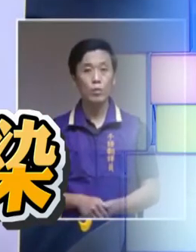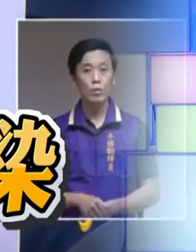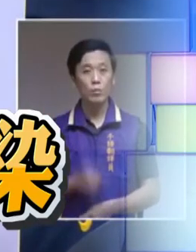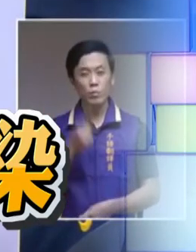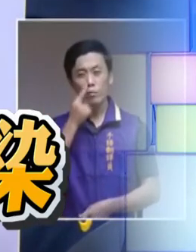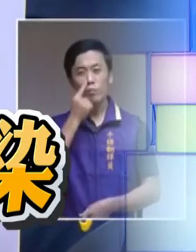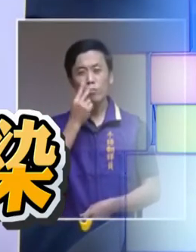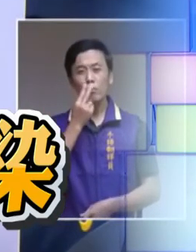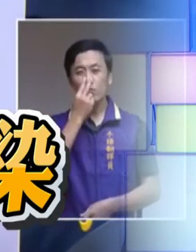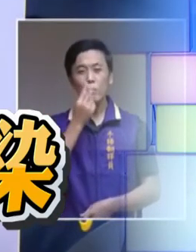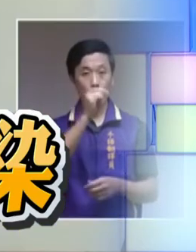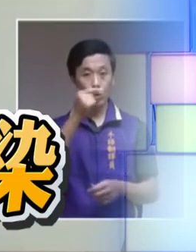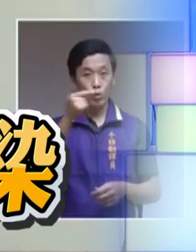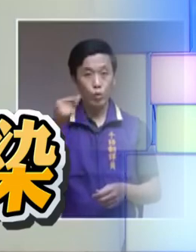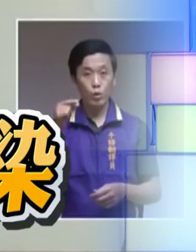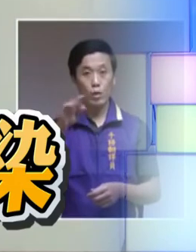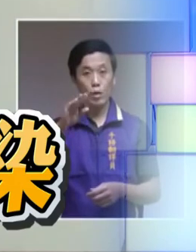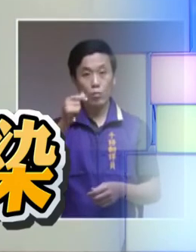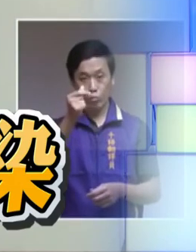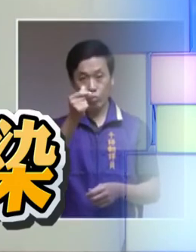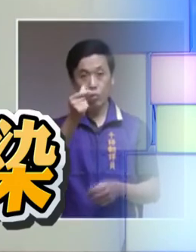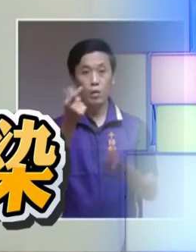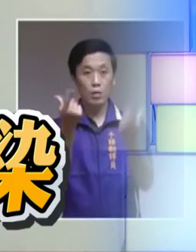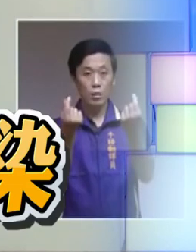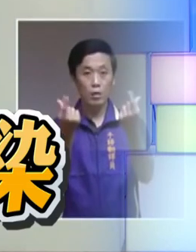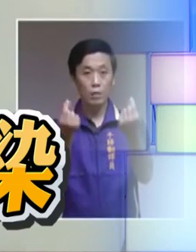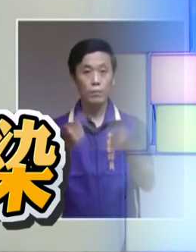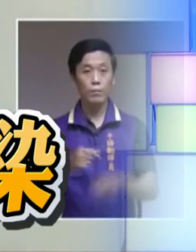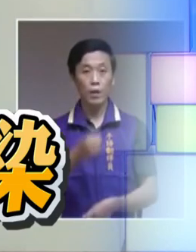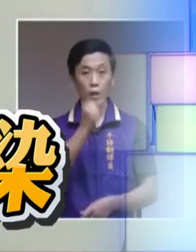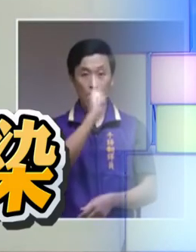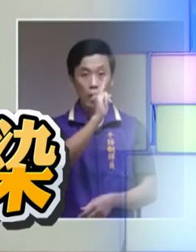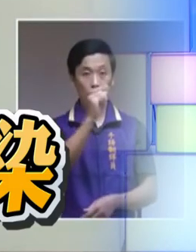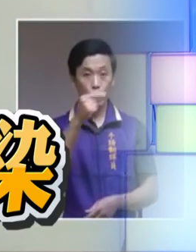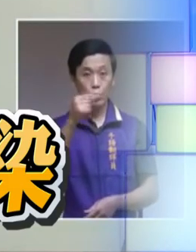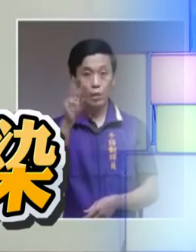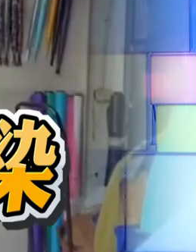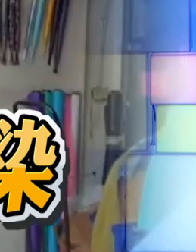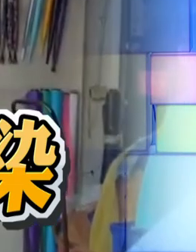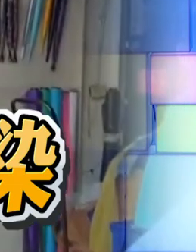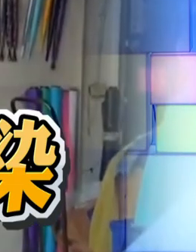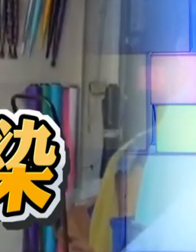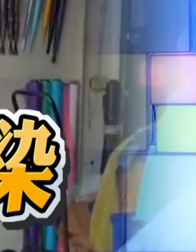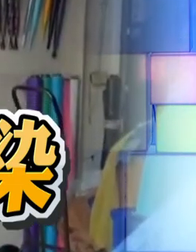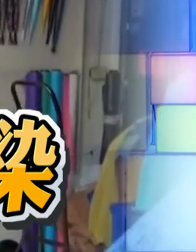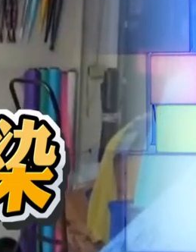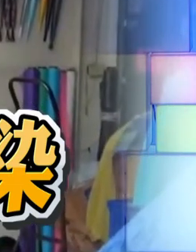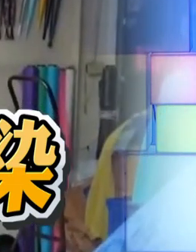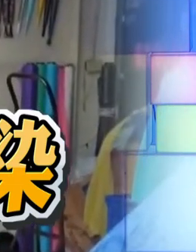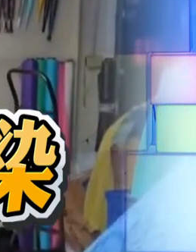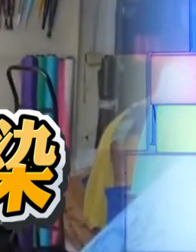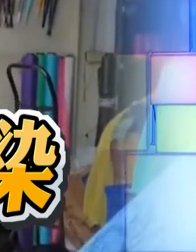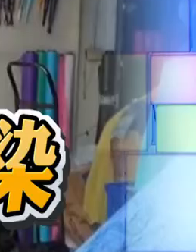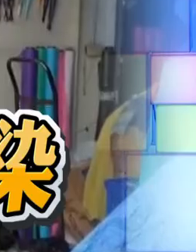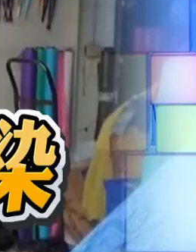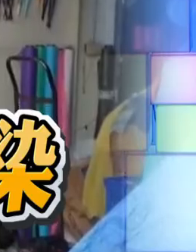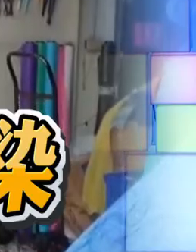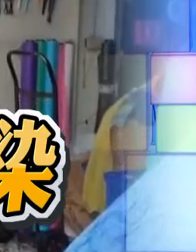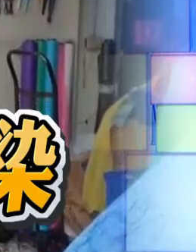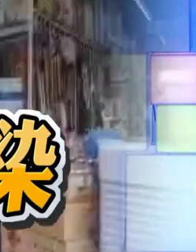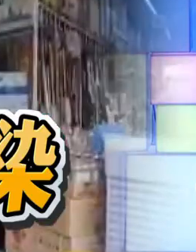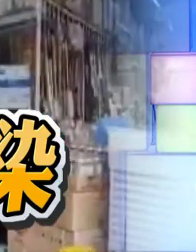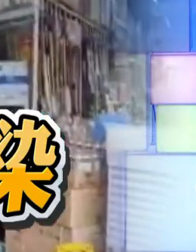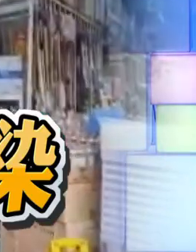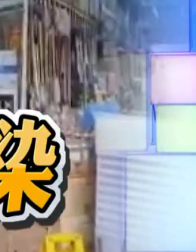主公医院开刀之后被感染，之后再回到高雄传染给其他6个人，这让高雄市长陈其迈相当不满，动